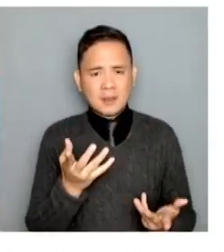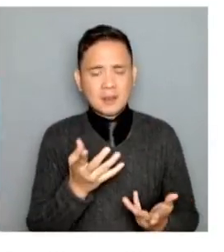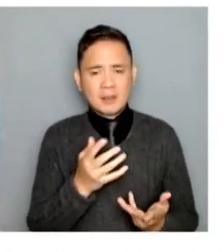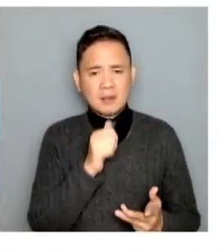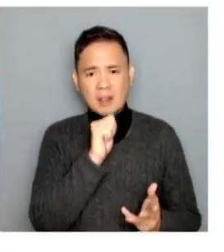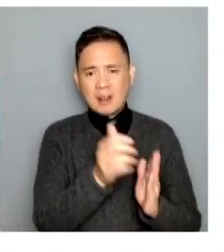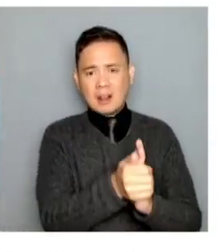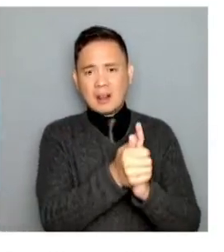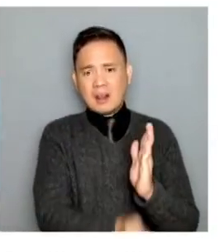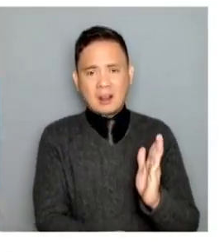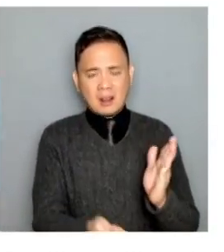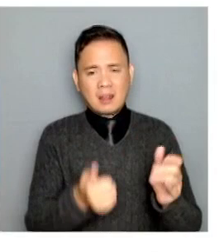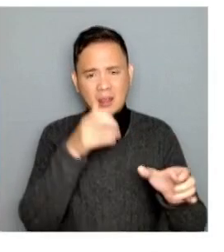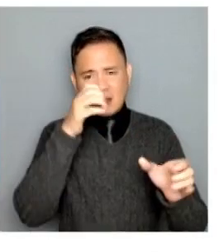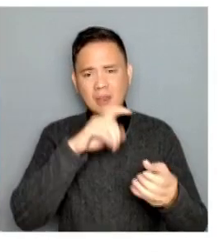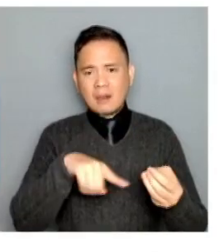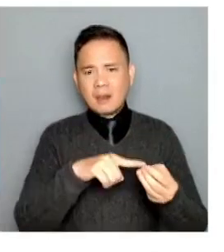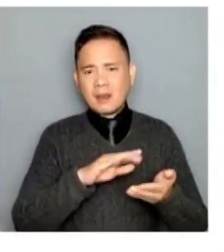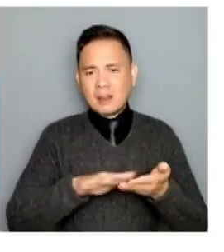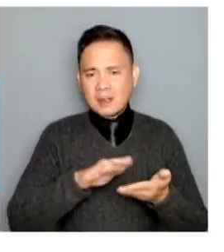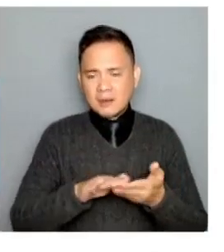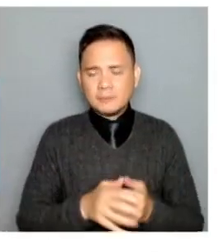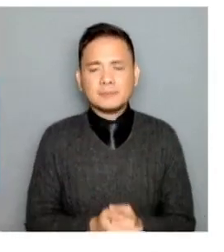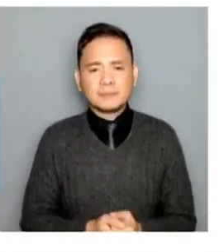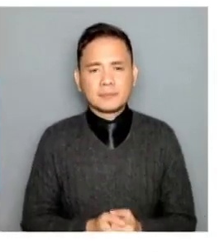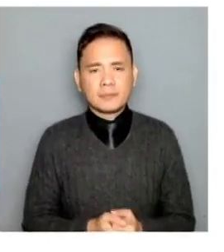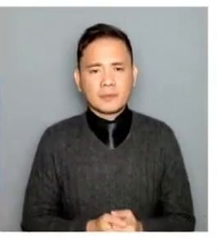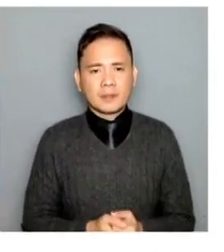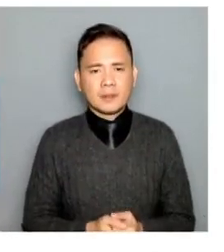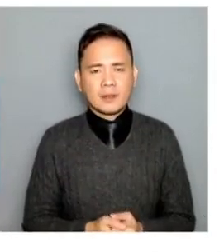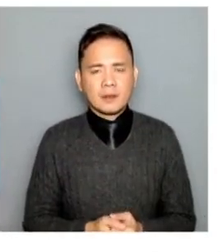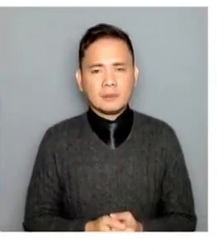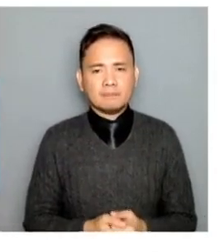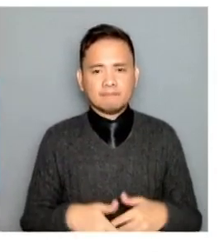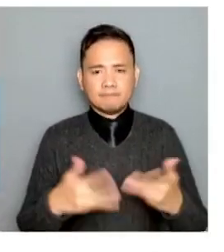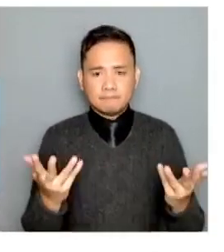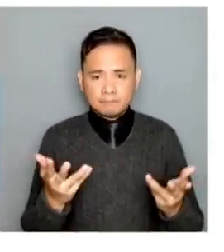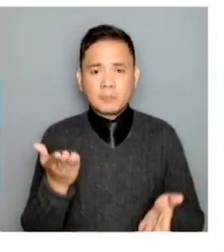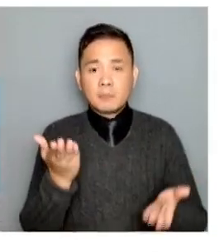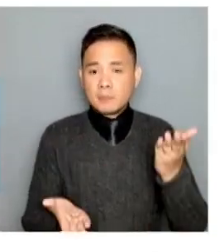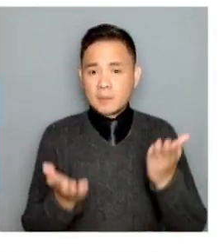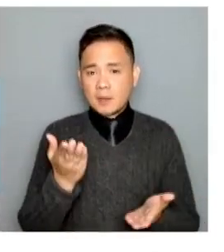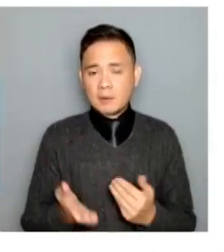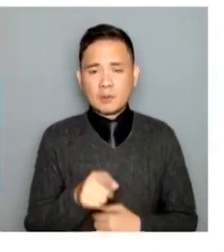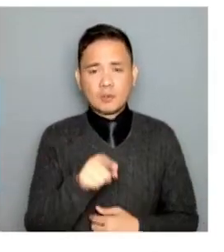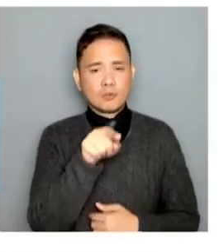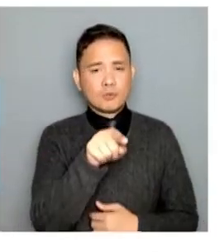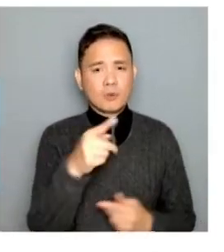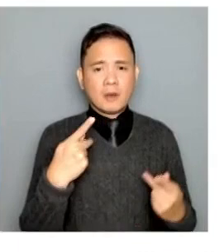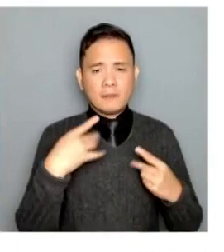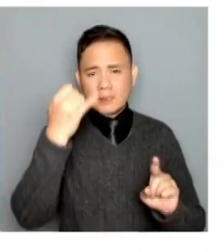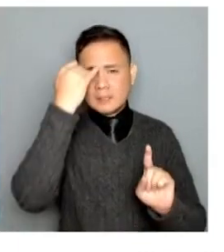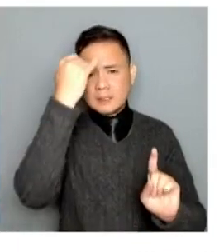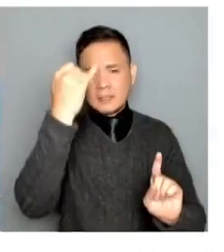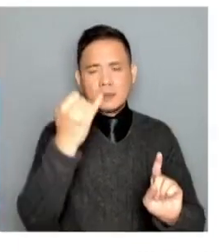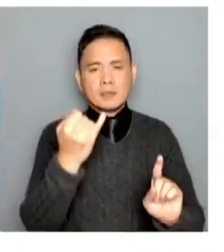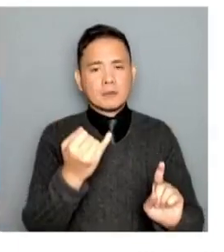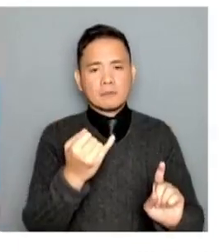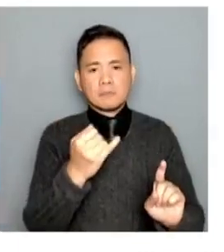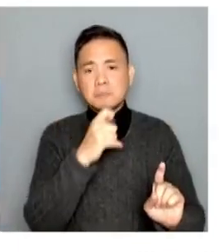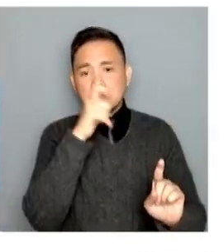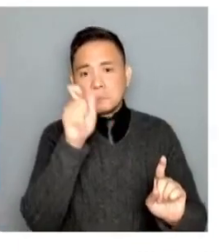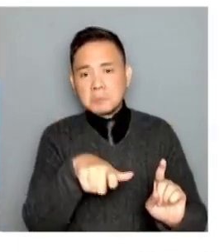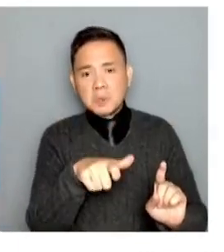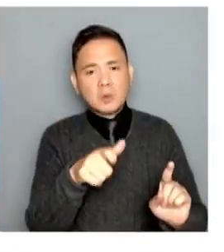Oo. Meron ho bang abiso sa inyo na imbis na pagtrabahuhin pa sila, ibigay na lang yung